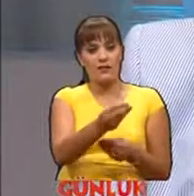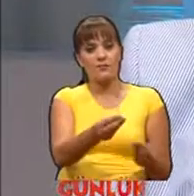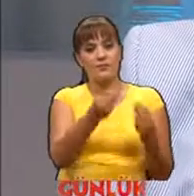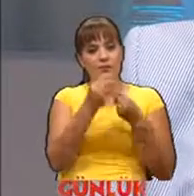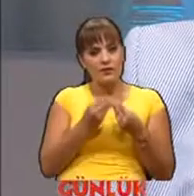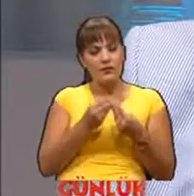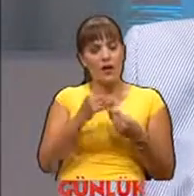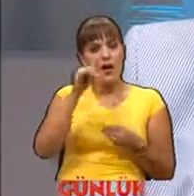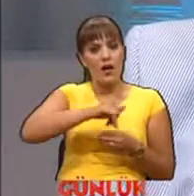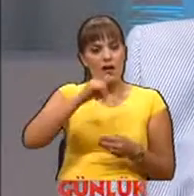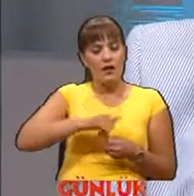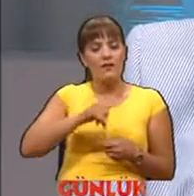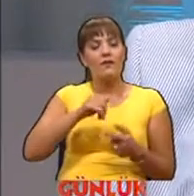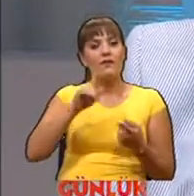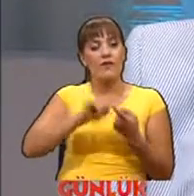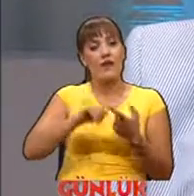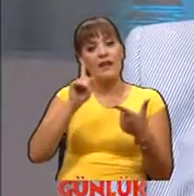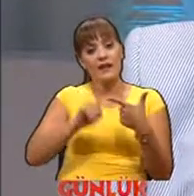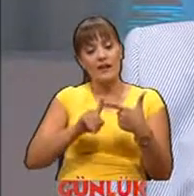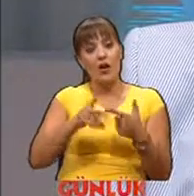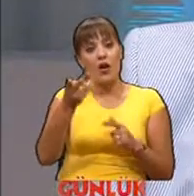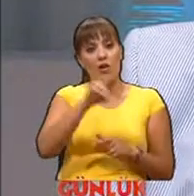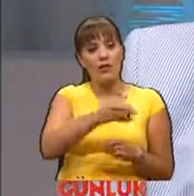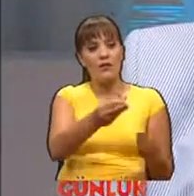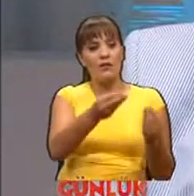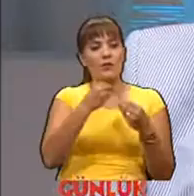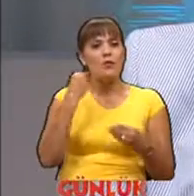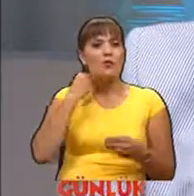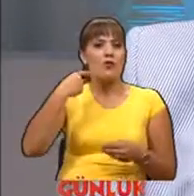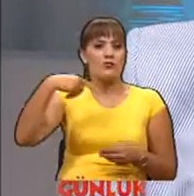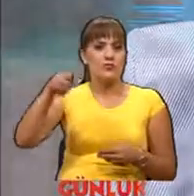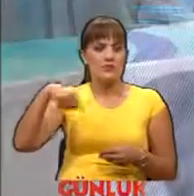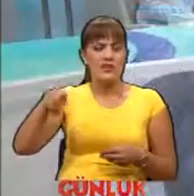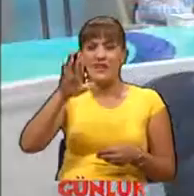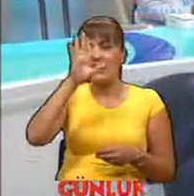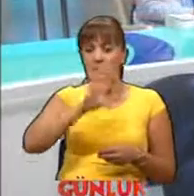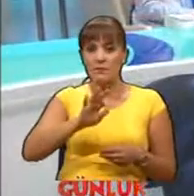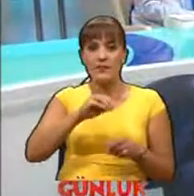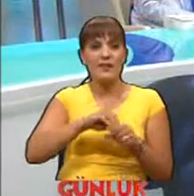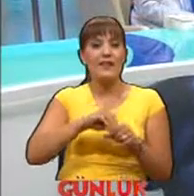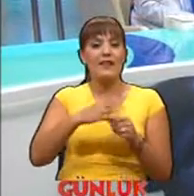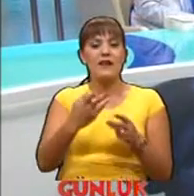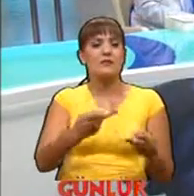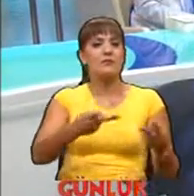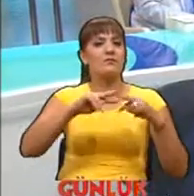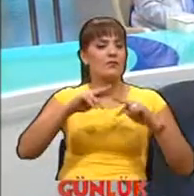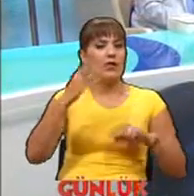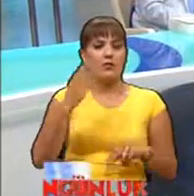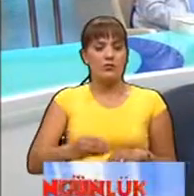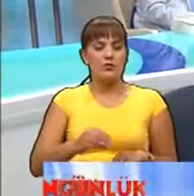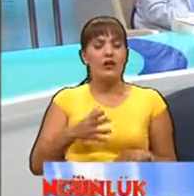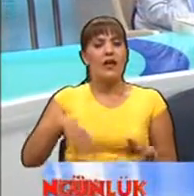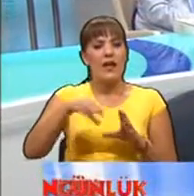eden haklar. Hı hı. Ve iki, ölenden intikal eden borçlar. Kimlere nasıl intikal eder?